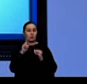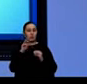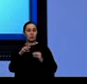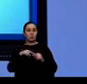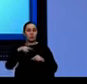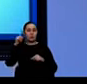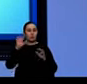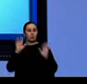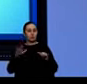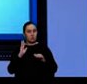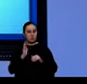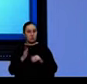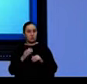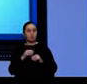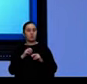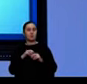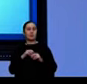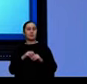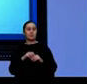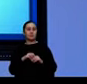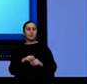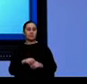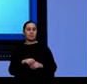kilometr balandlikda uchadi.